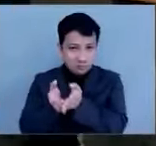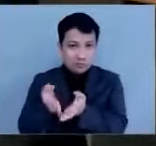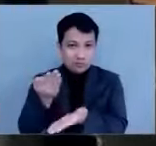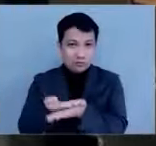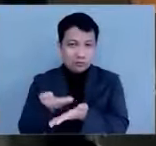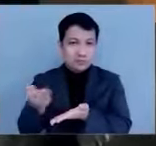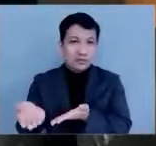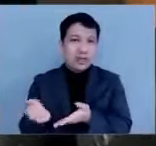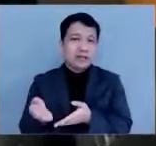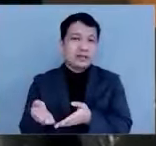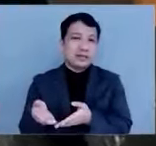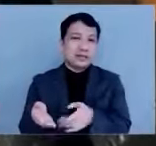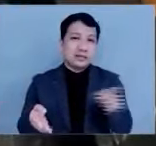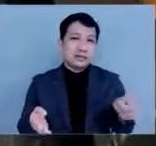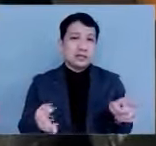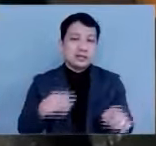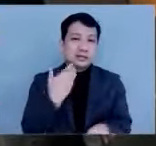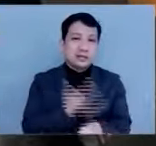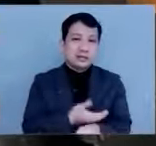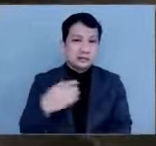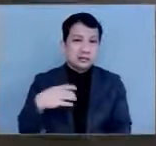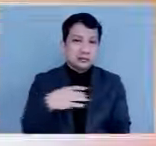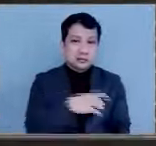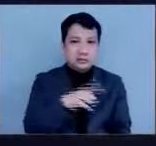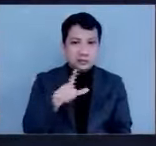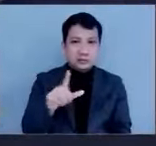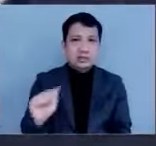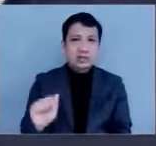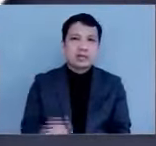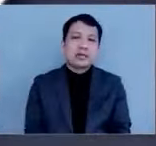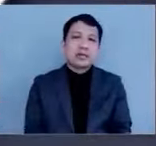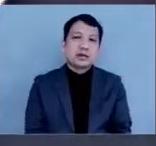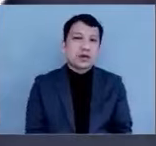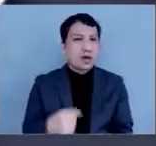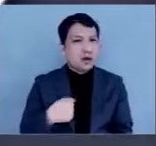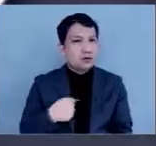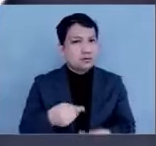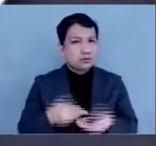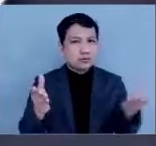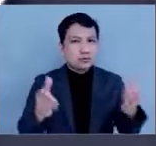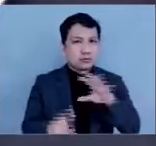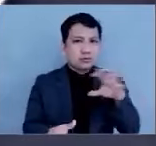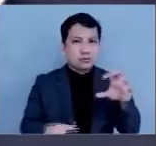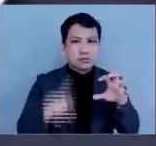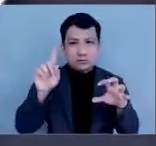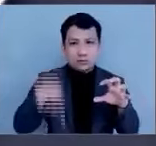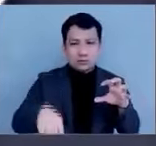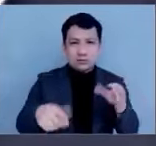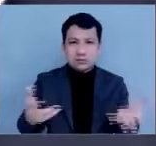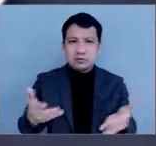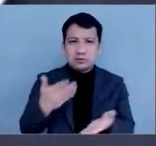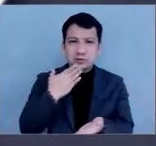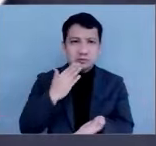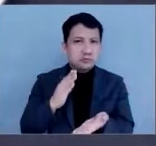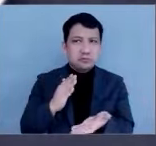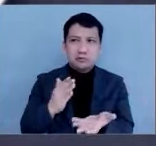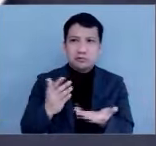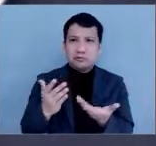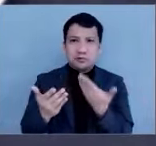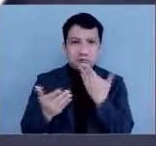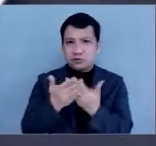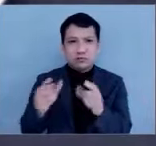the rescue naman sa kanyang anak, si Kong El Rey. Ako namimigay rin ako ng 501,000. Walang masama doon. The best thing we can do